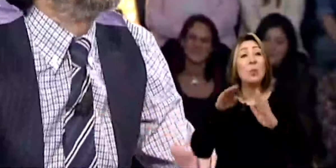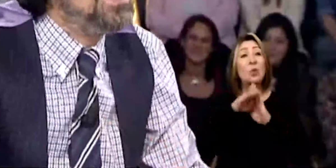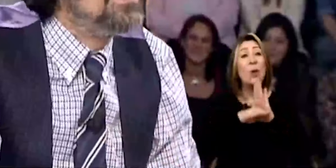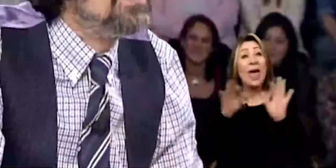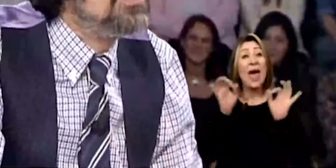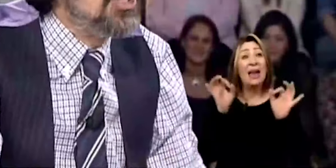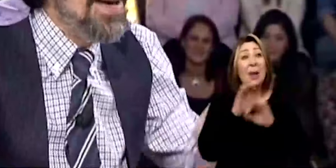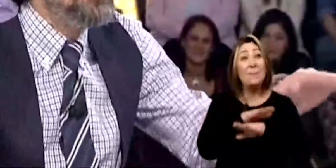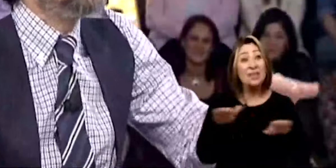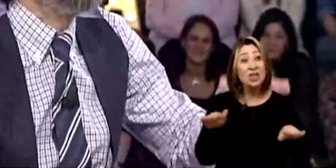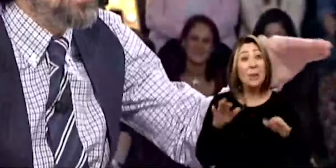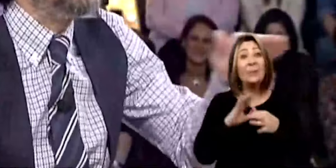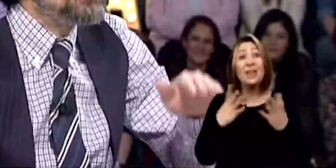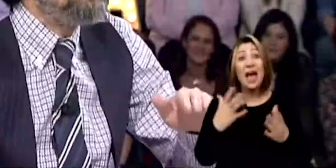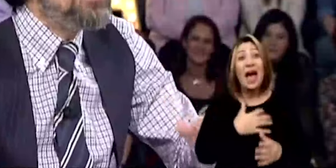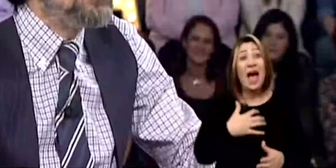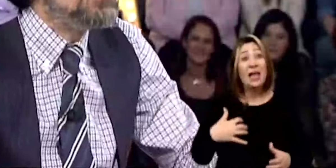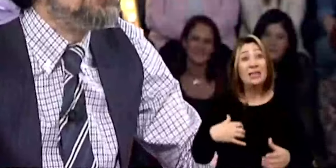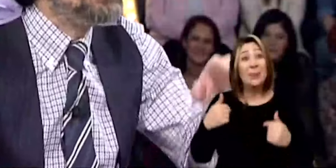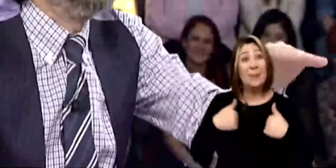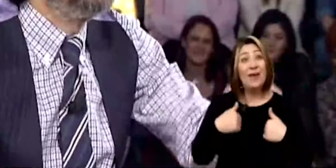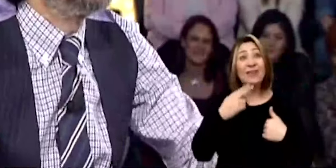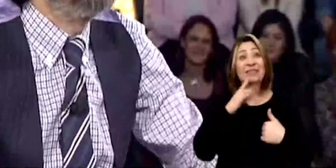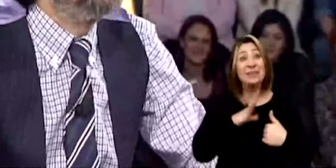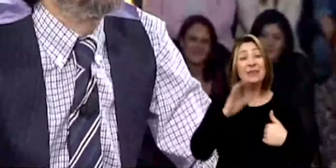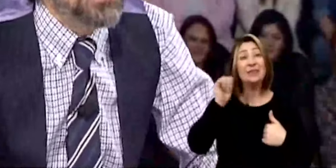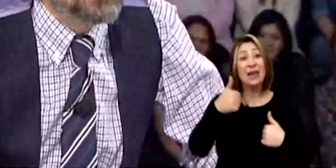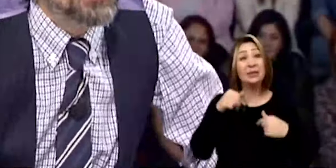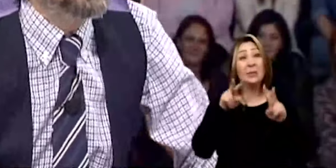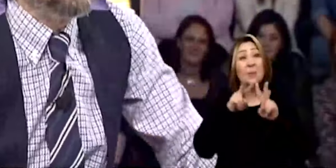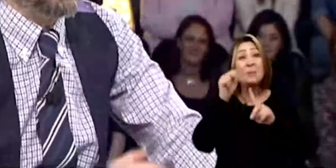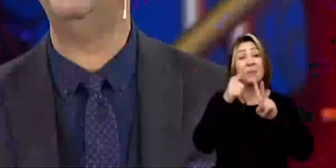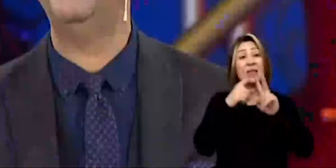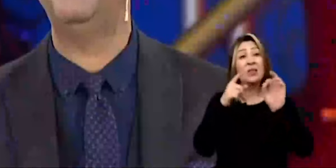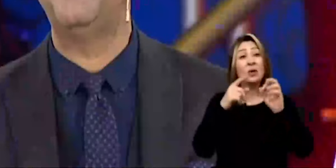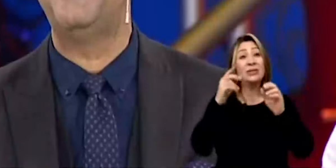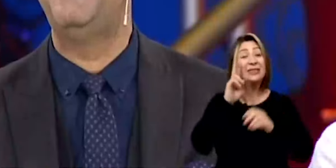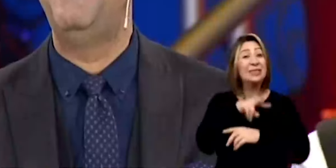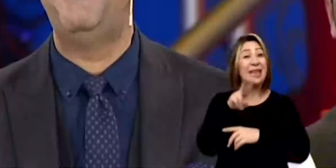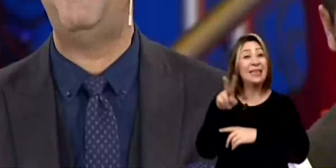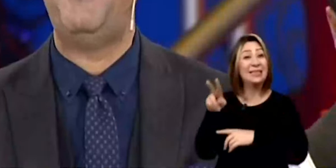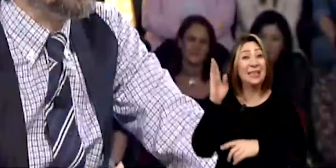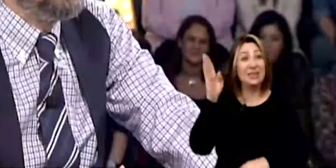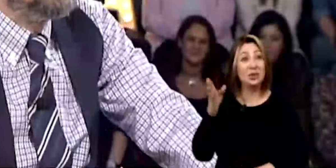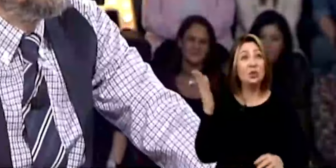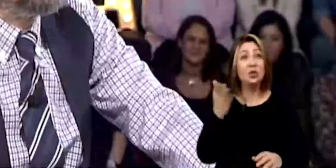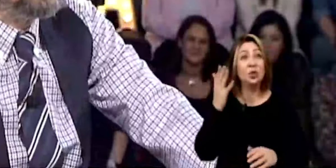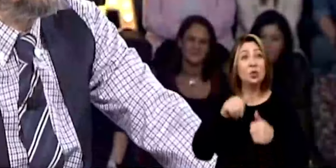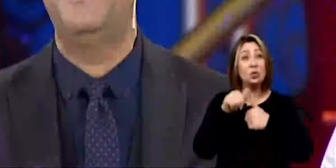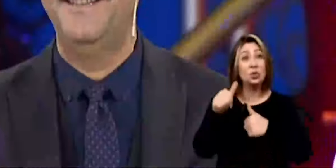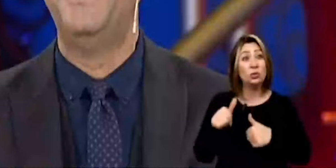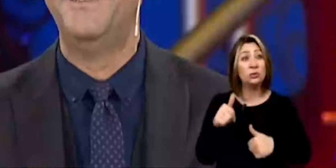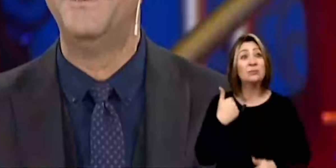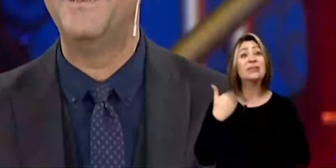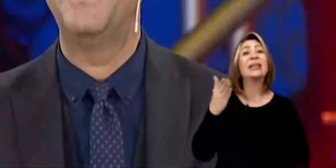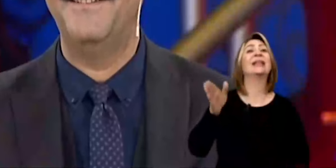tabii biraz olur, erken de bitireceğim. Çünkü annesi ben ve kızımız yarın Miro sergisine gideceğiz. Daha gidemedik çoktandır. Biz de dün